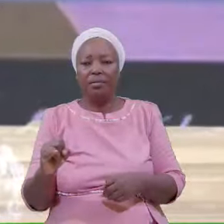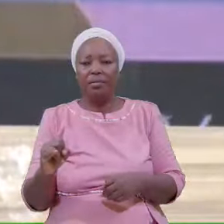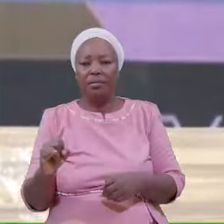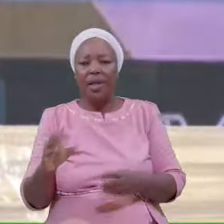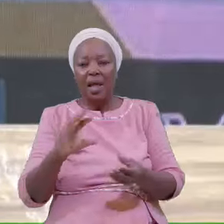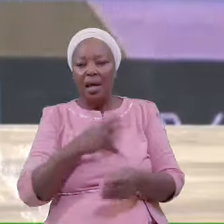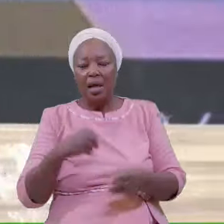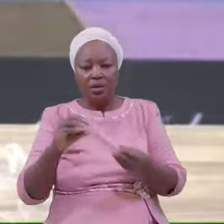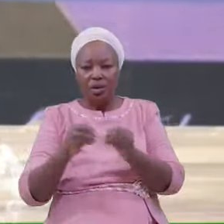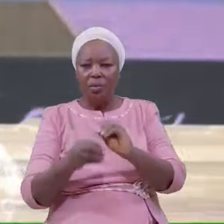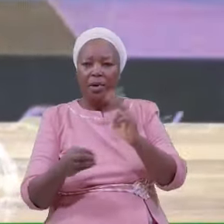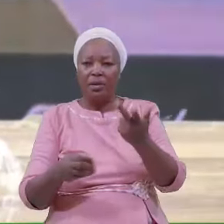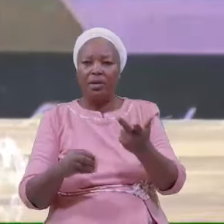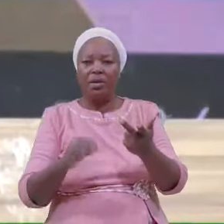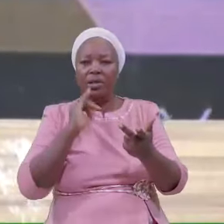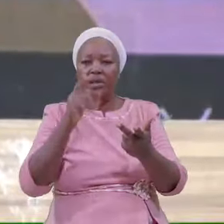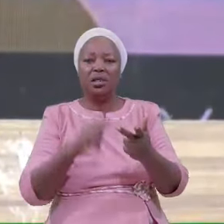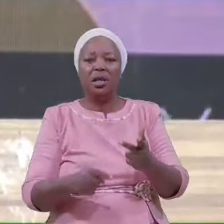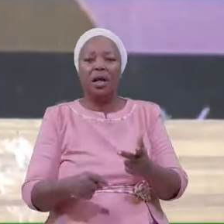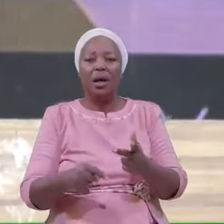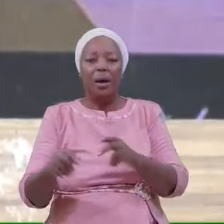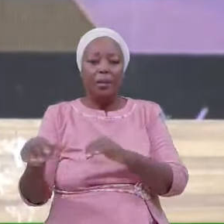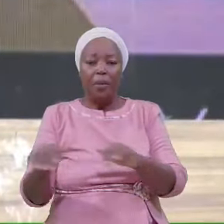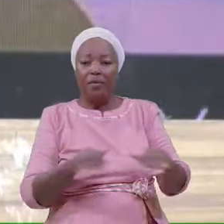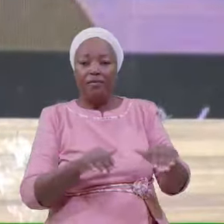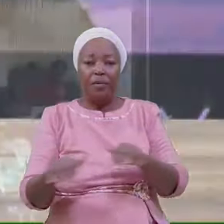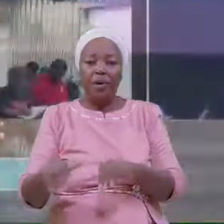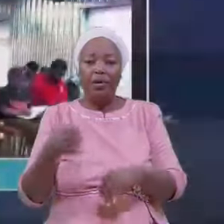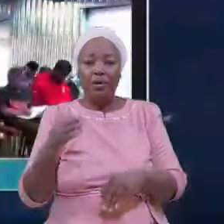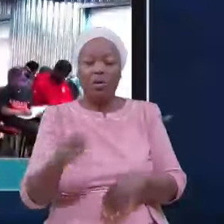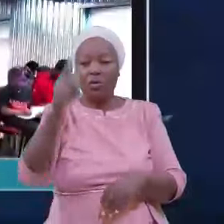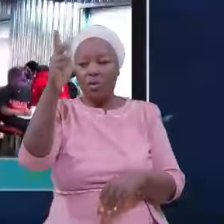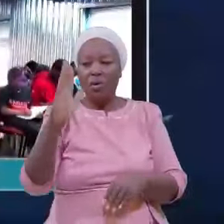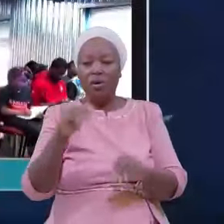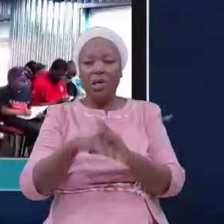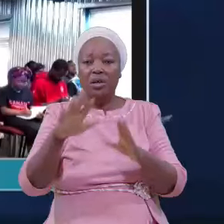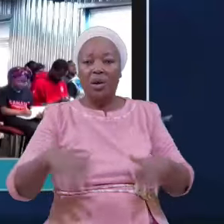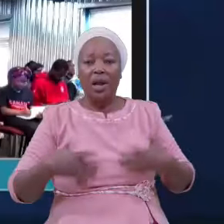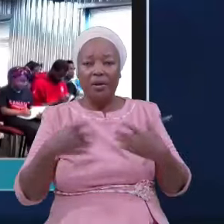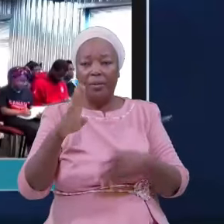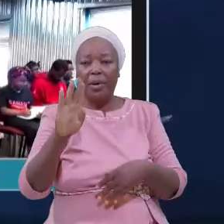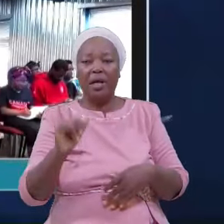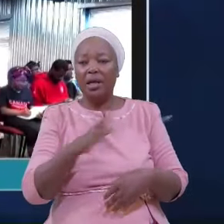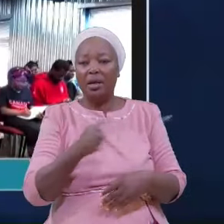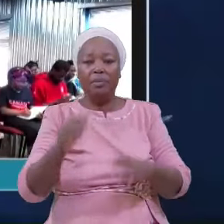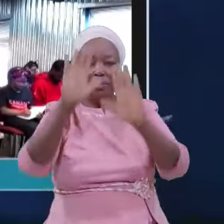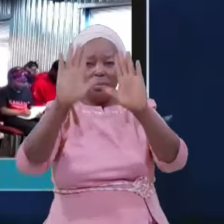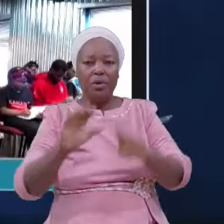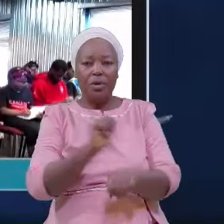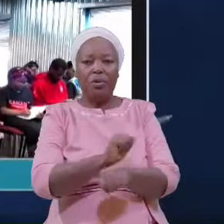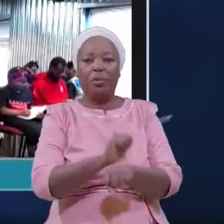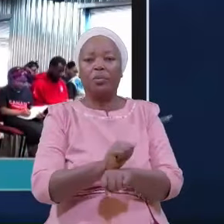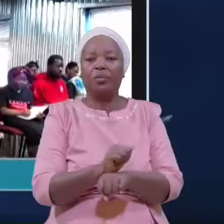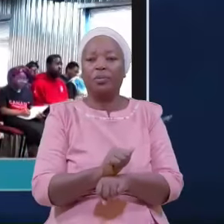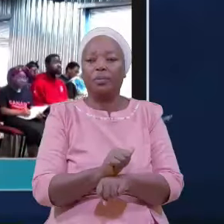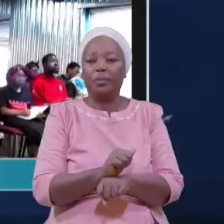three is the performance of God in your life by a miracle. Ang pangatlo ay ang paggawa ng